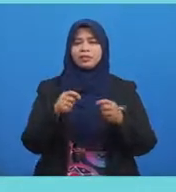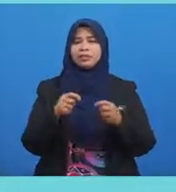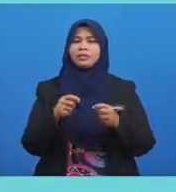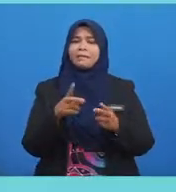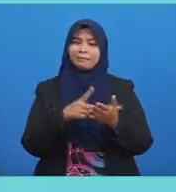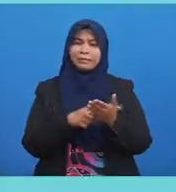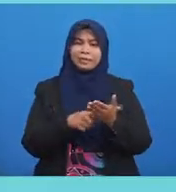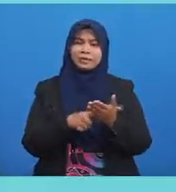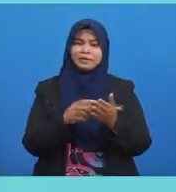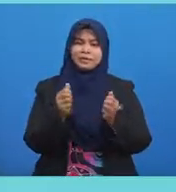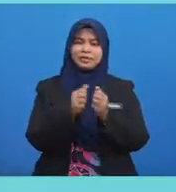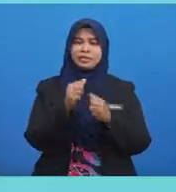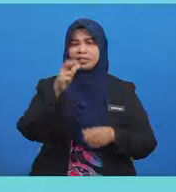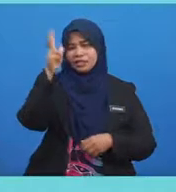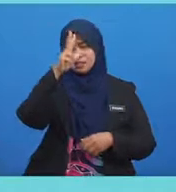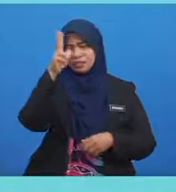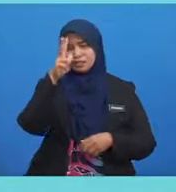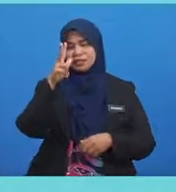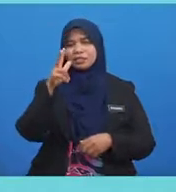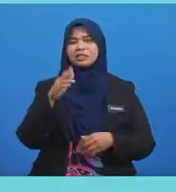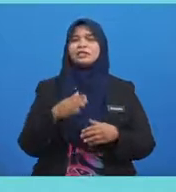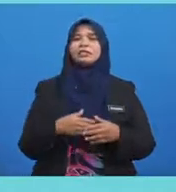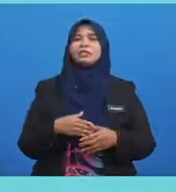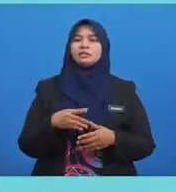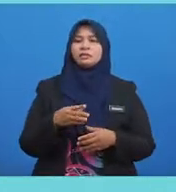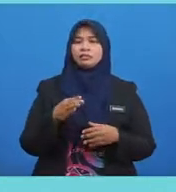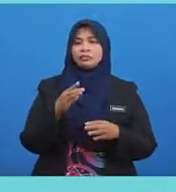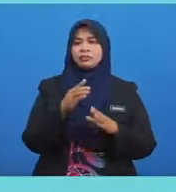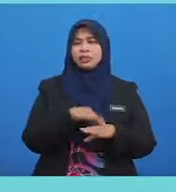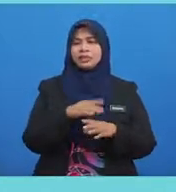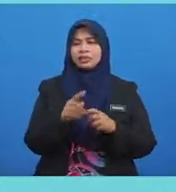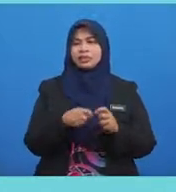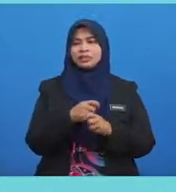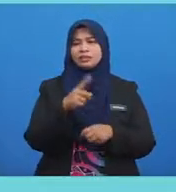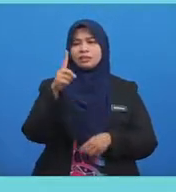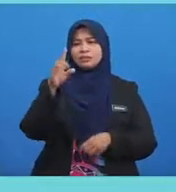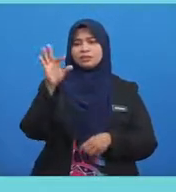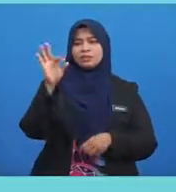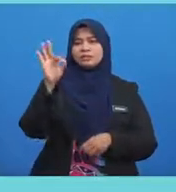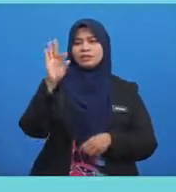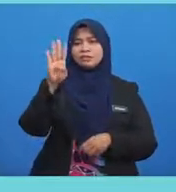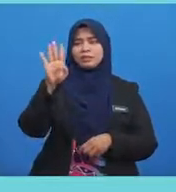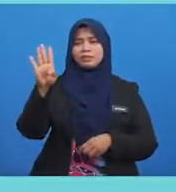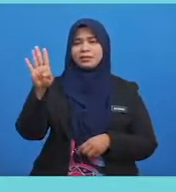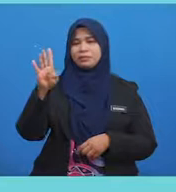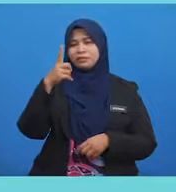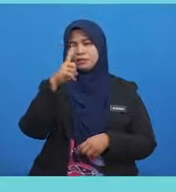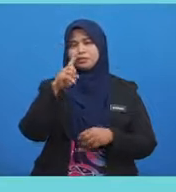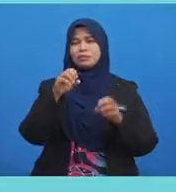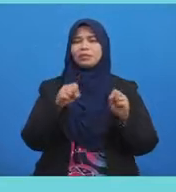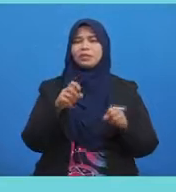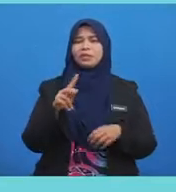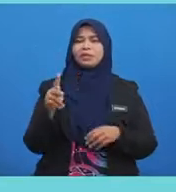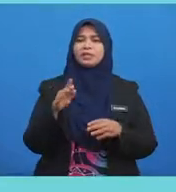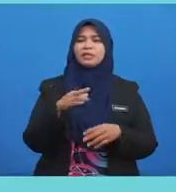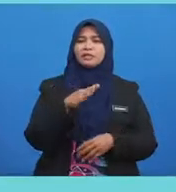tahun 1944 untuk membolehkan British mengambil Sarawak. Namun begitu,